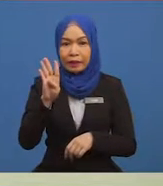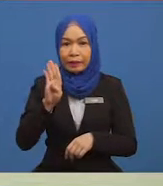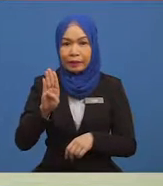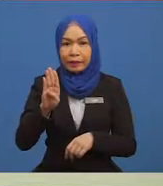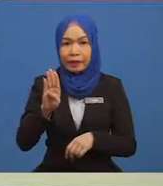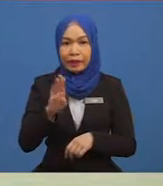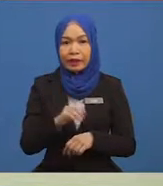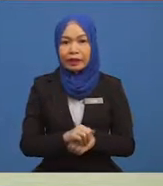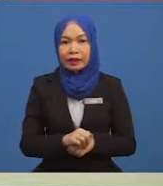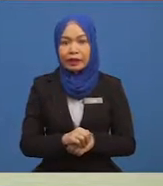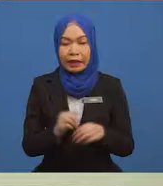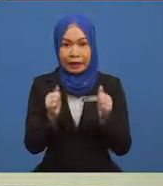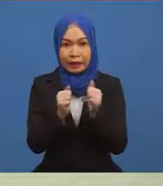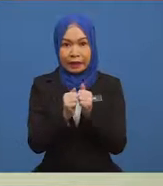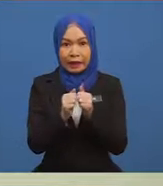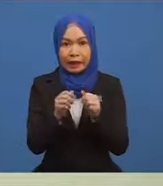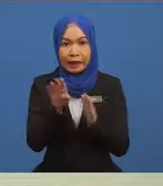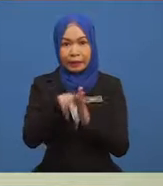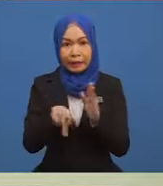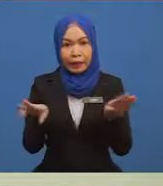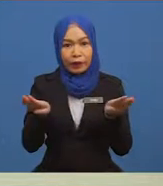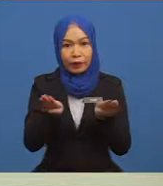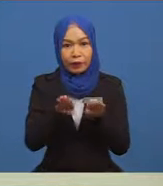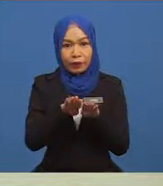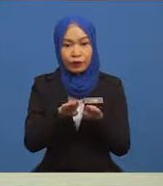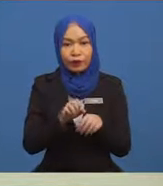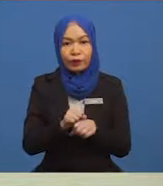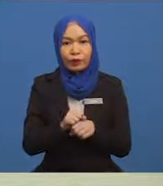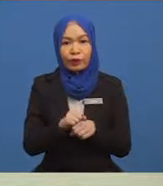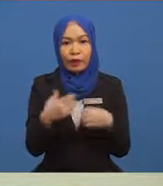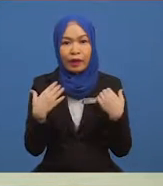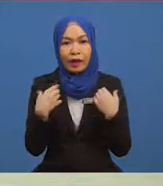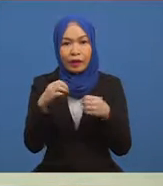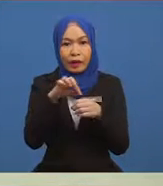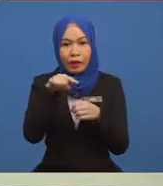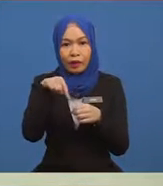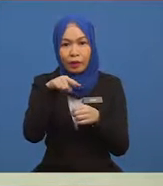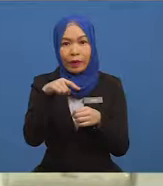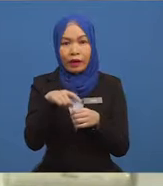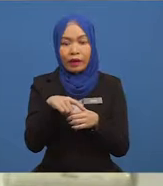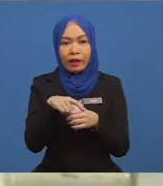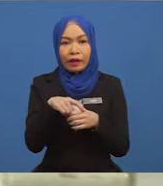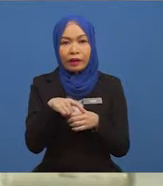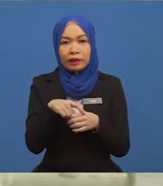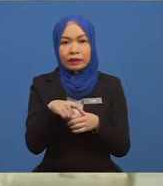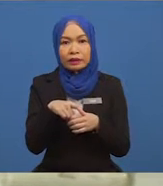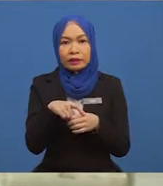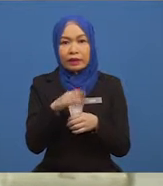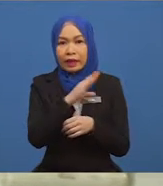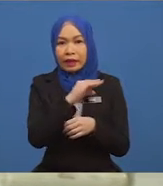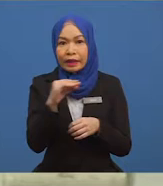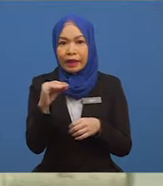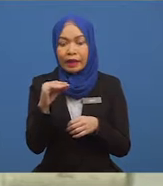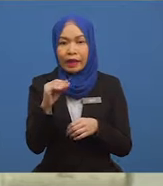gabus berlubang yang mempunyai 1 tiup penghantar. Pada masa yang